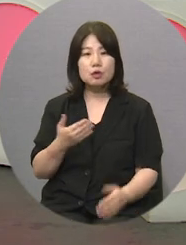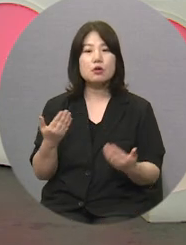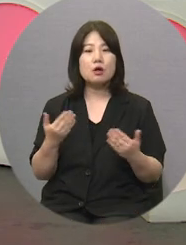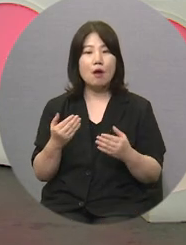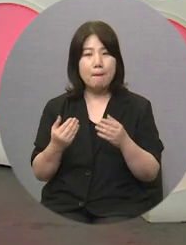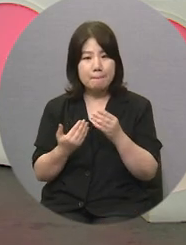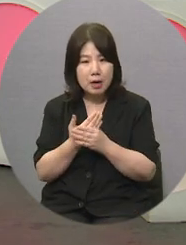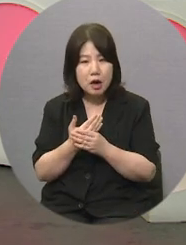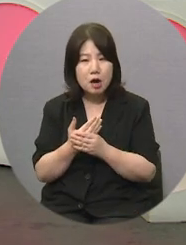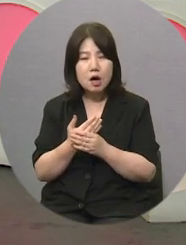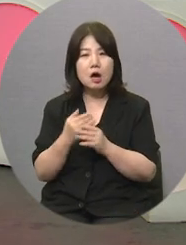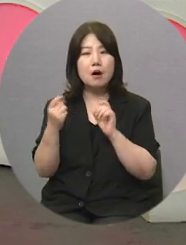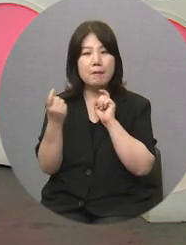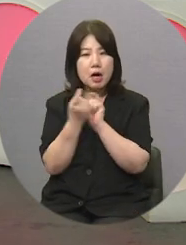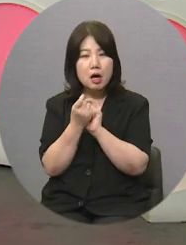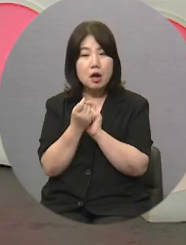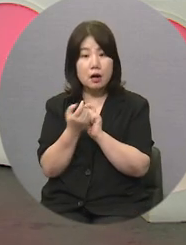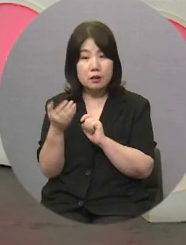있더라도 내 스스로가